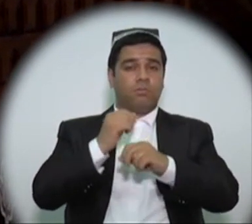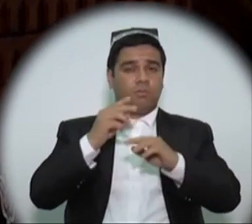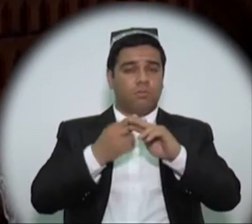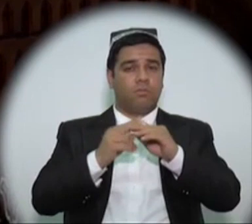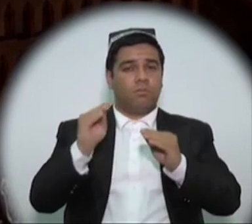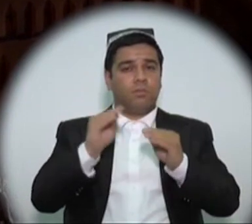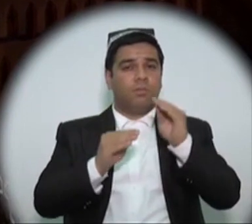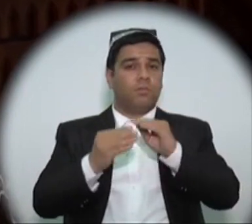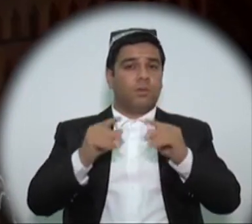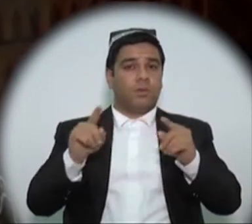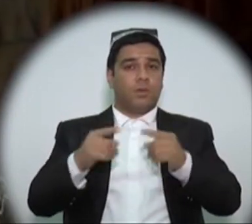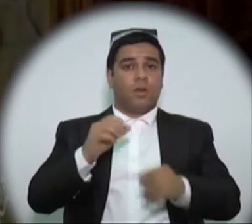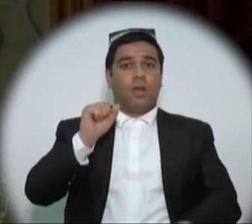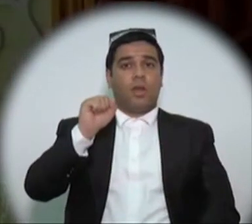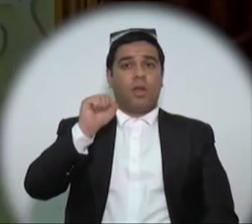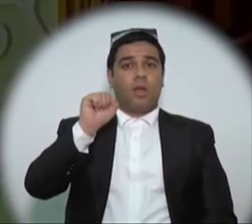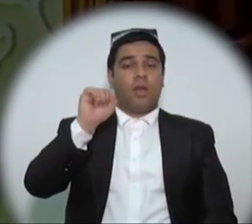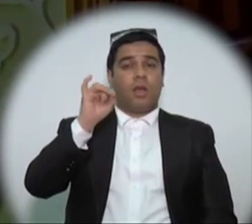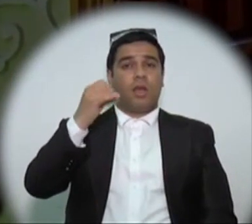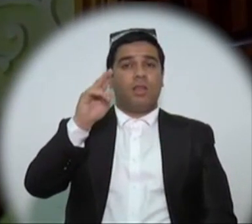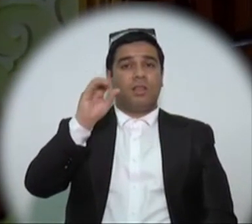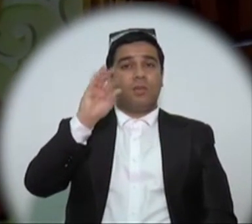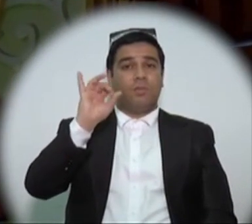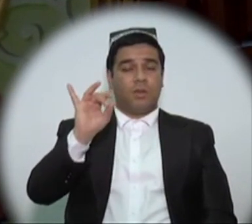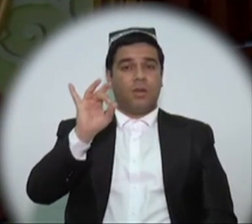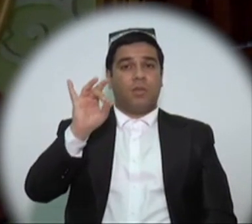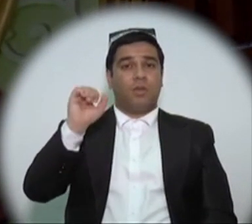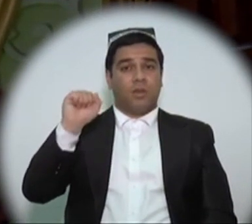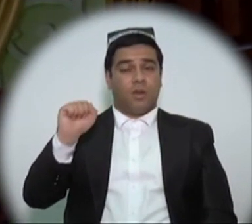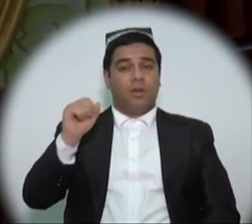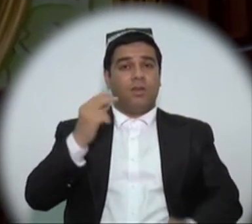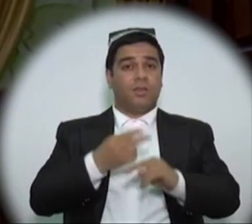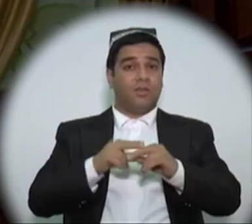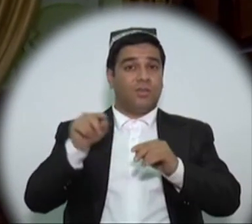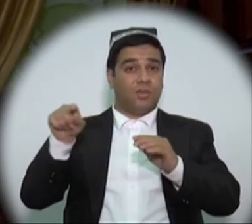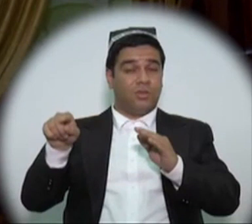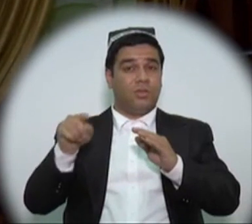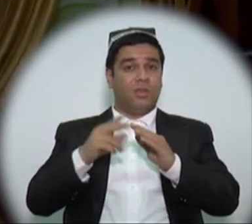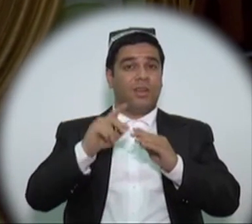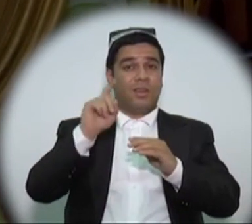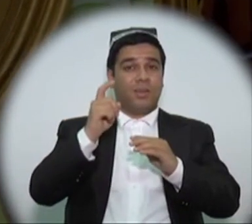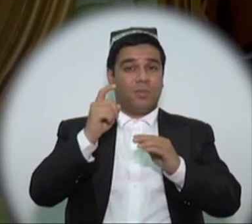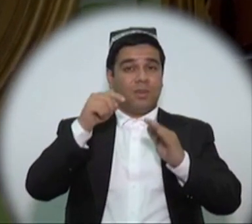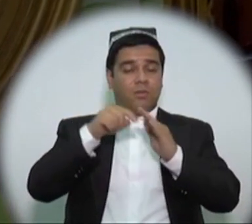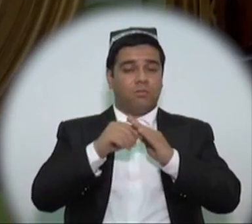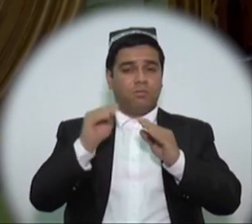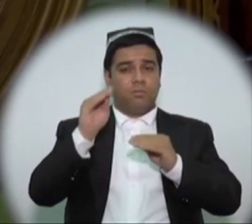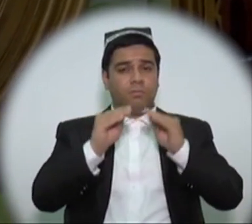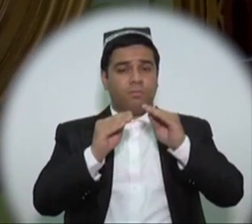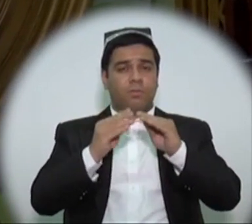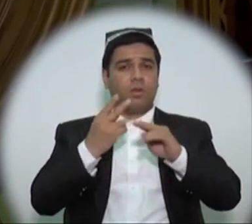hop, Aydemir rahmatullohi alayh o'sha kimyoviy